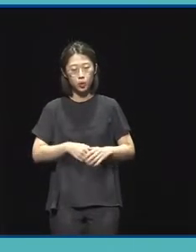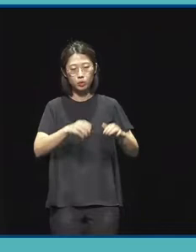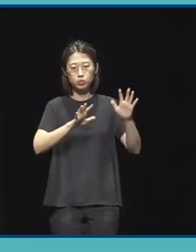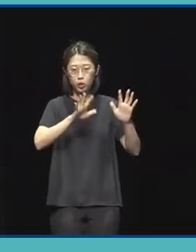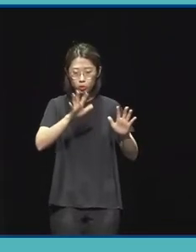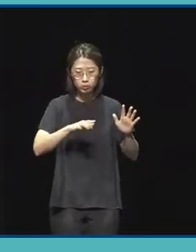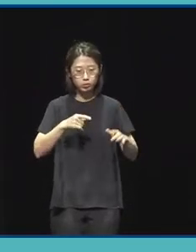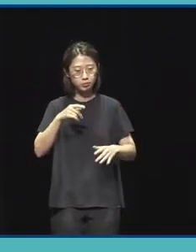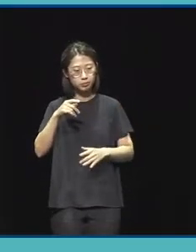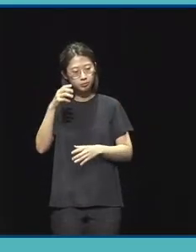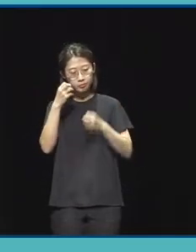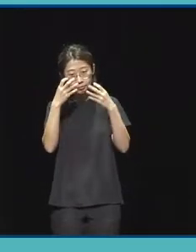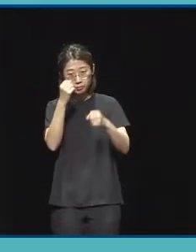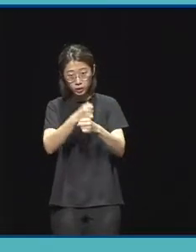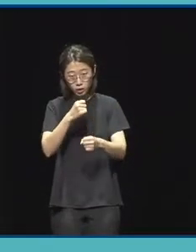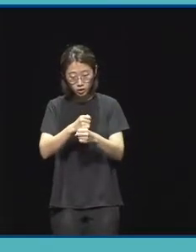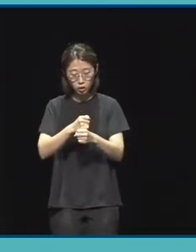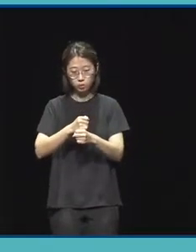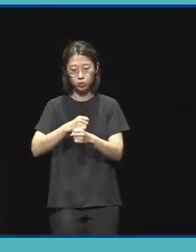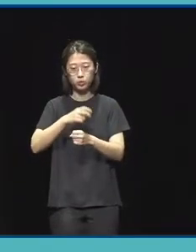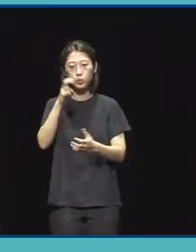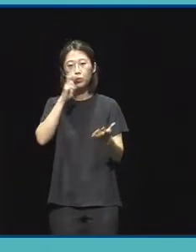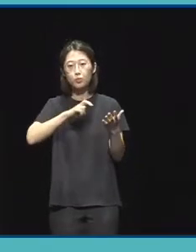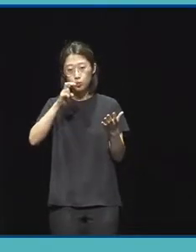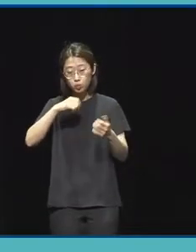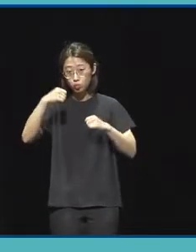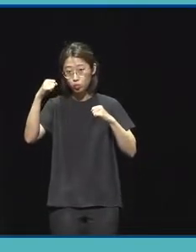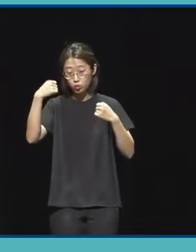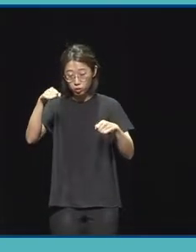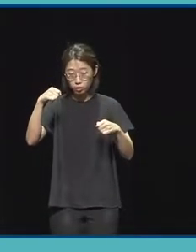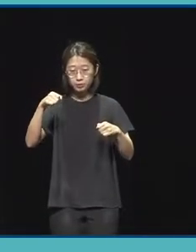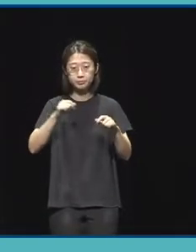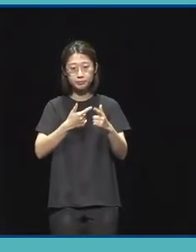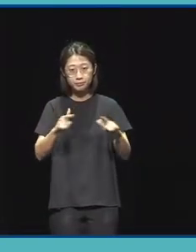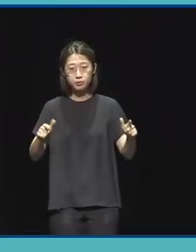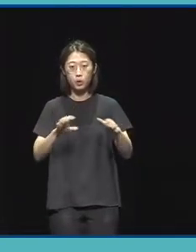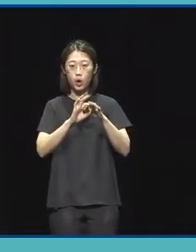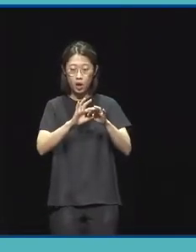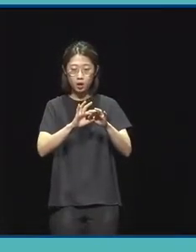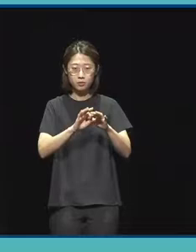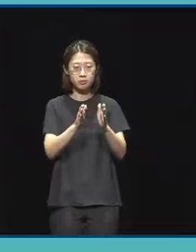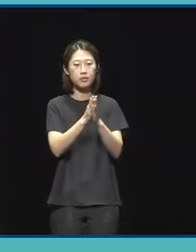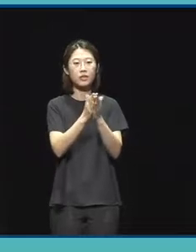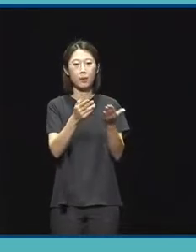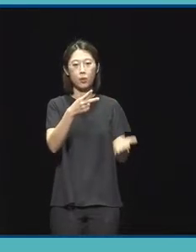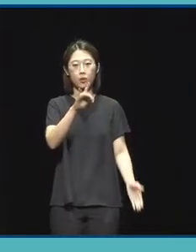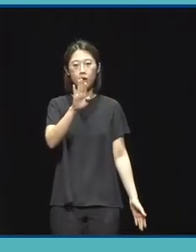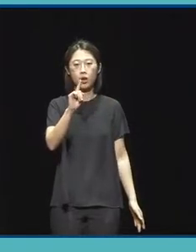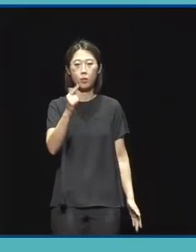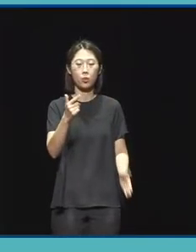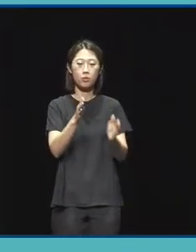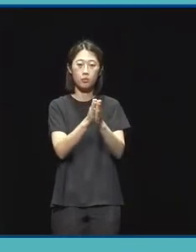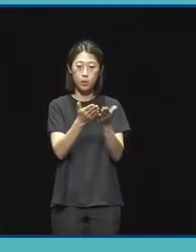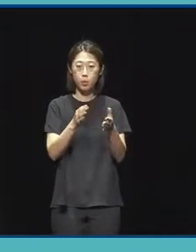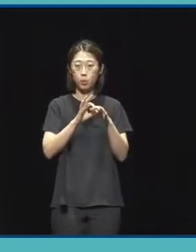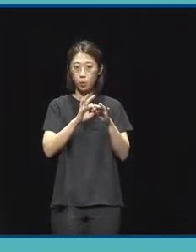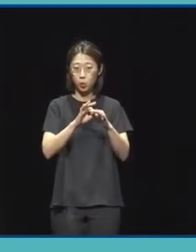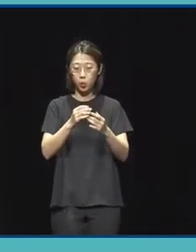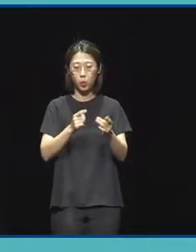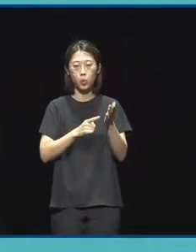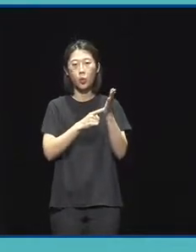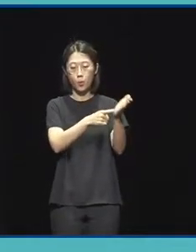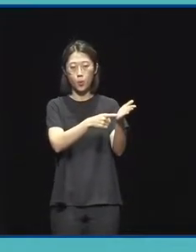연극 창작 뮤지컬 창작 오페라의 대본을 발굴하는 대봉공모 사업이 있고요 그 다음에